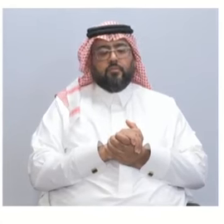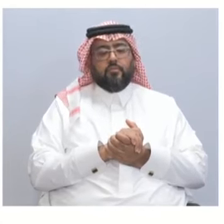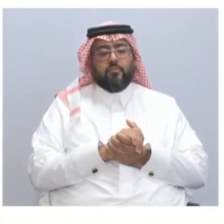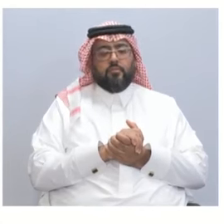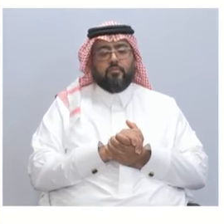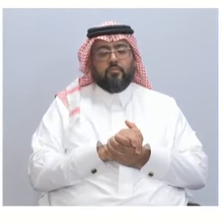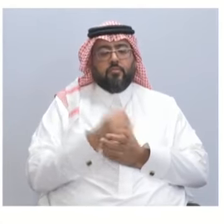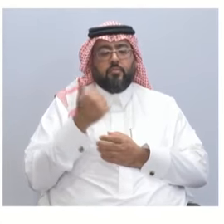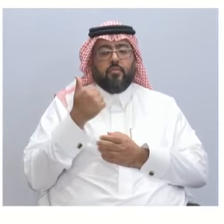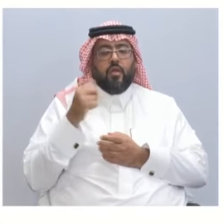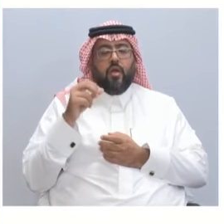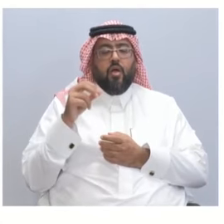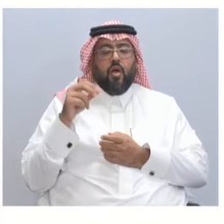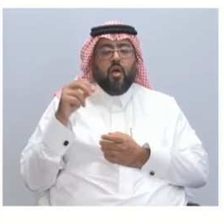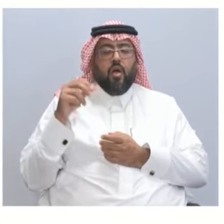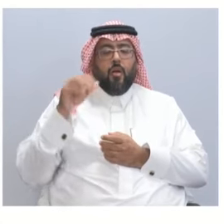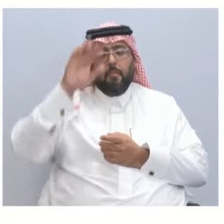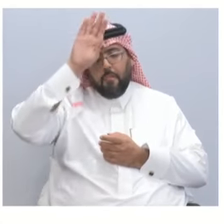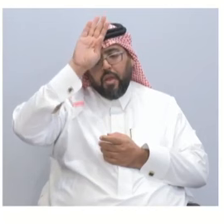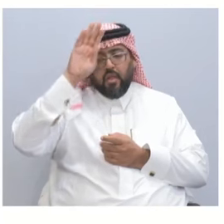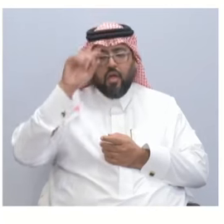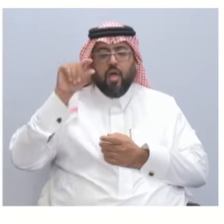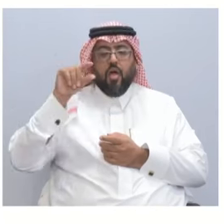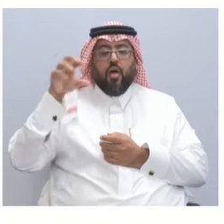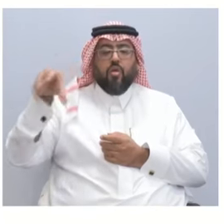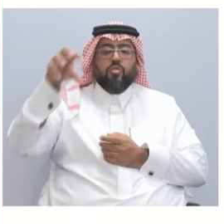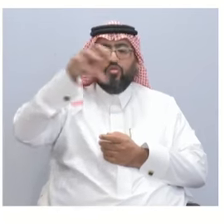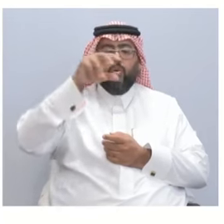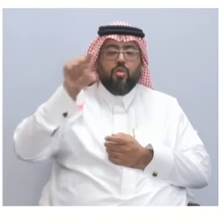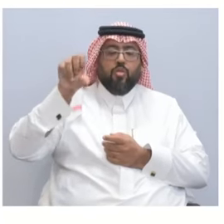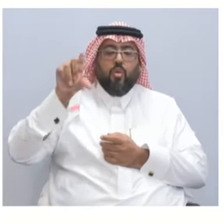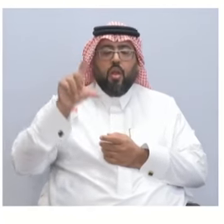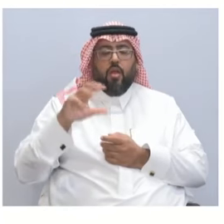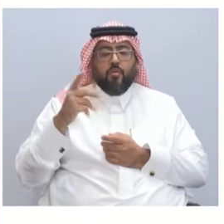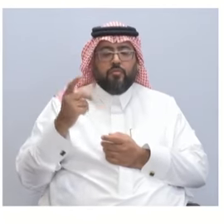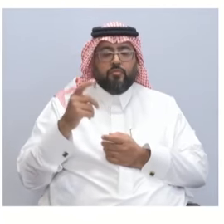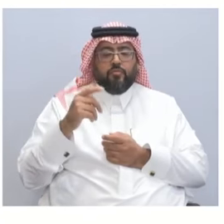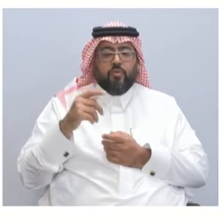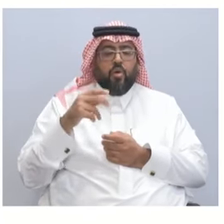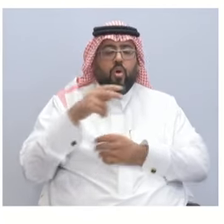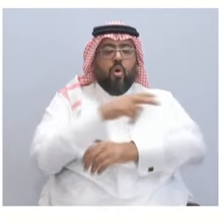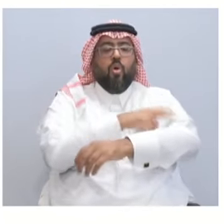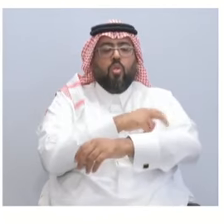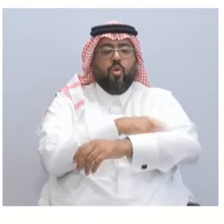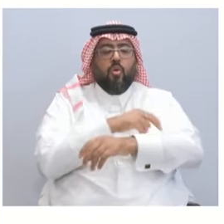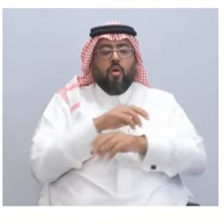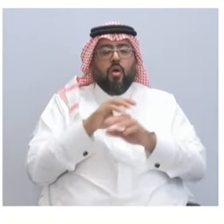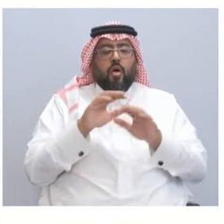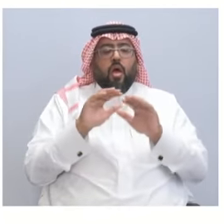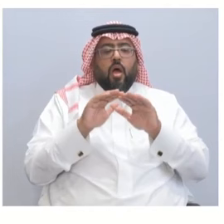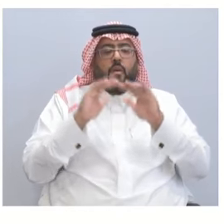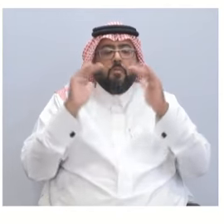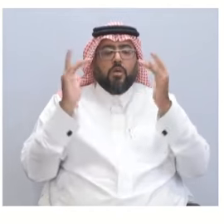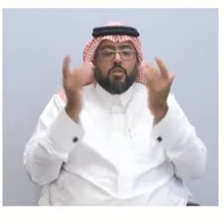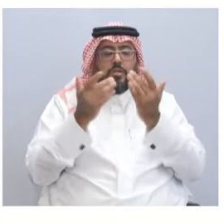التعاون قاده الدول قاده الدول هم اعضاء المجلس